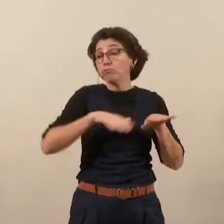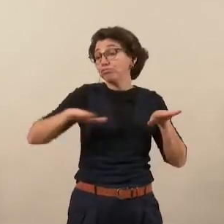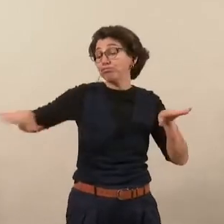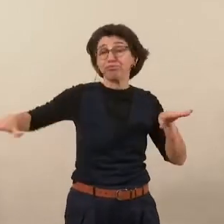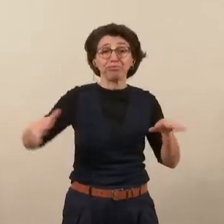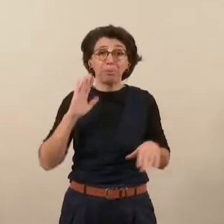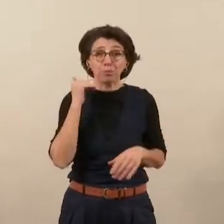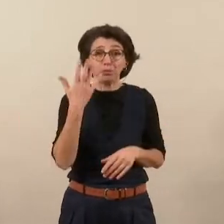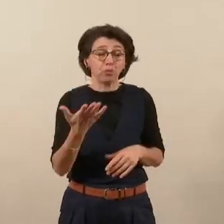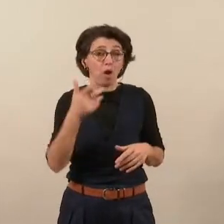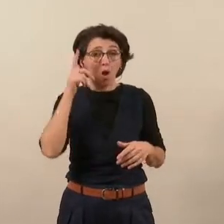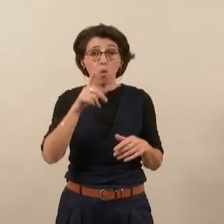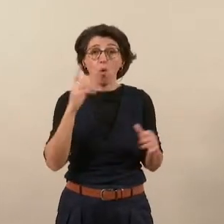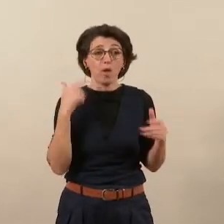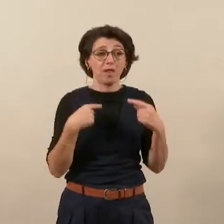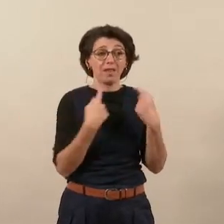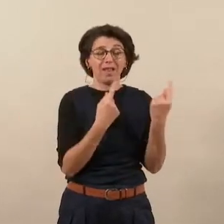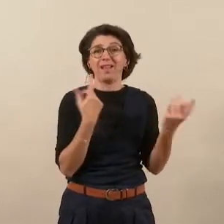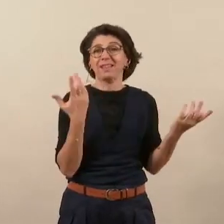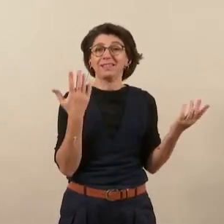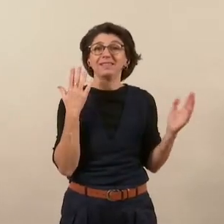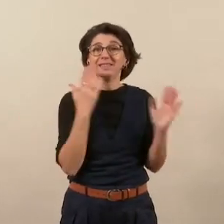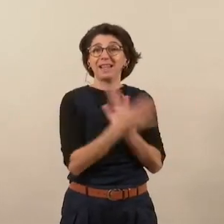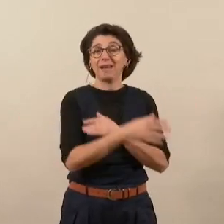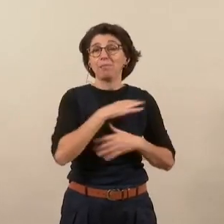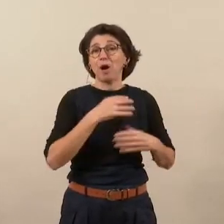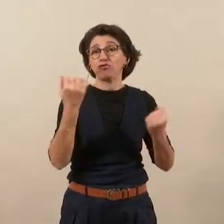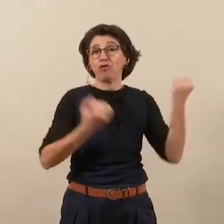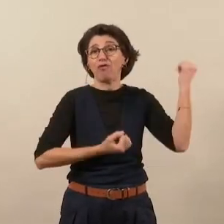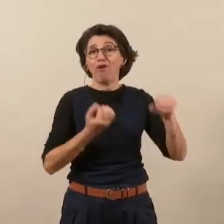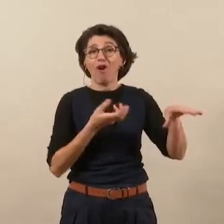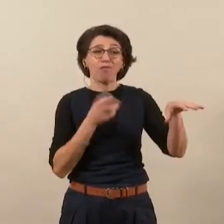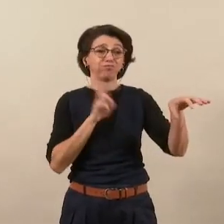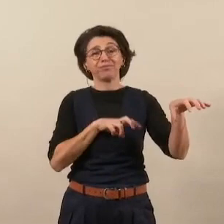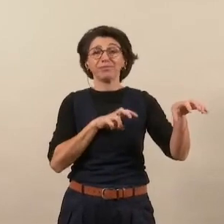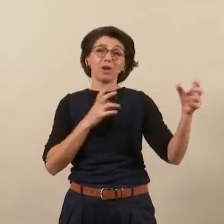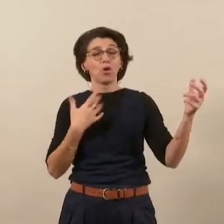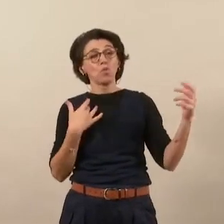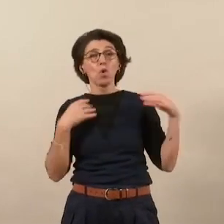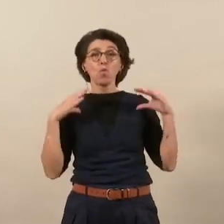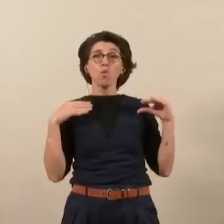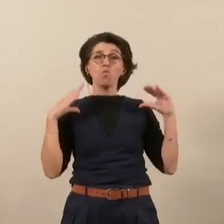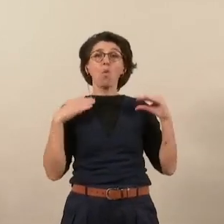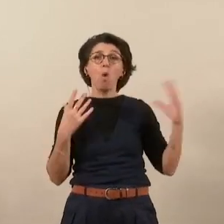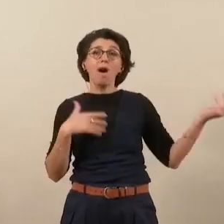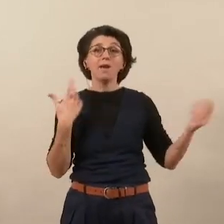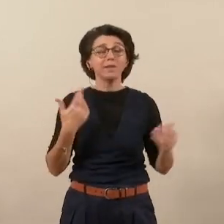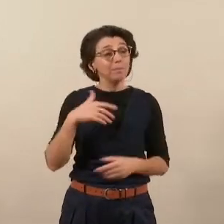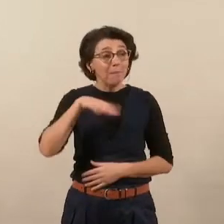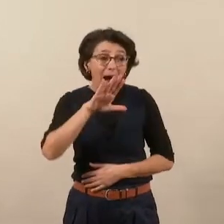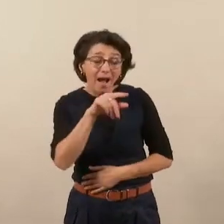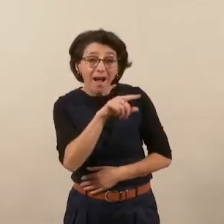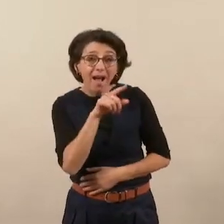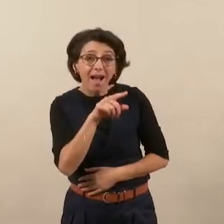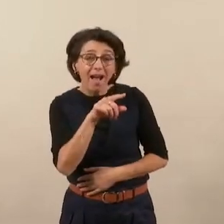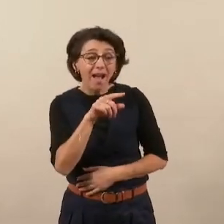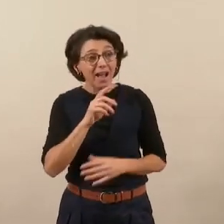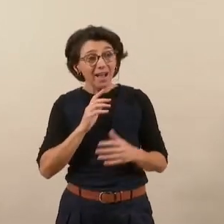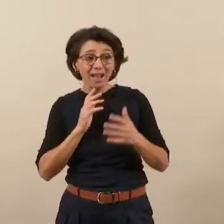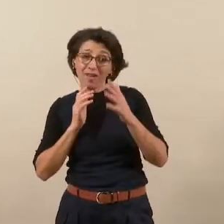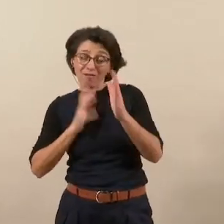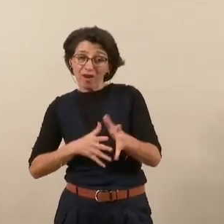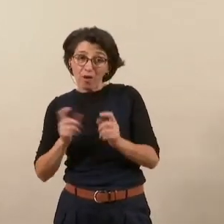pour vous rendre à Lyon, comme vous nous l'avez expliqué en début de conseil, mais vous êtes également le seul de la ville à avoir un vélo